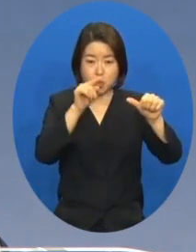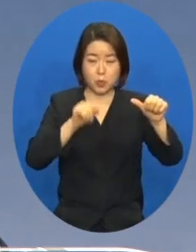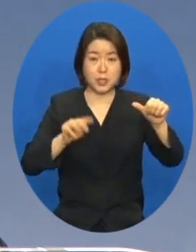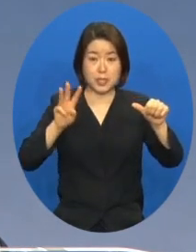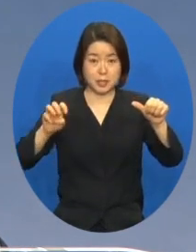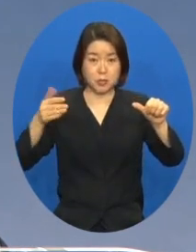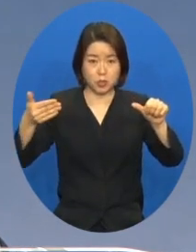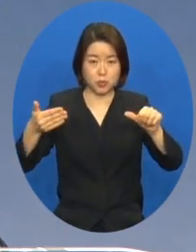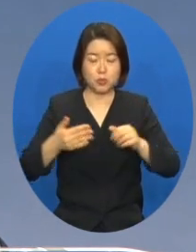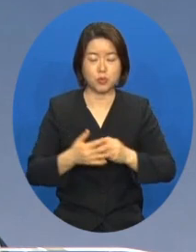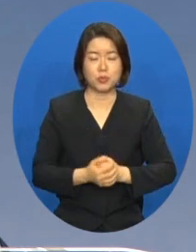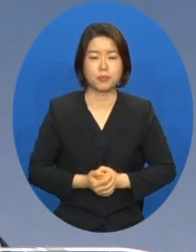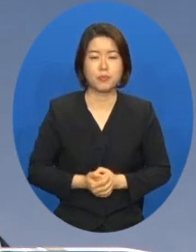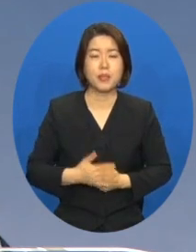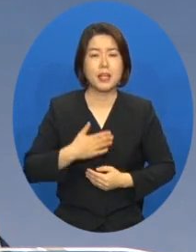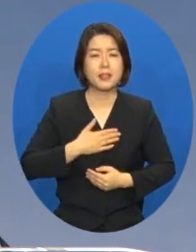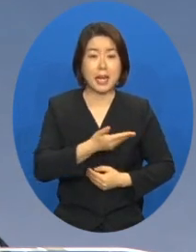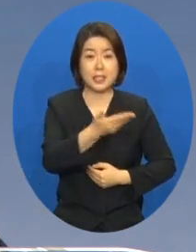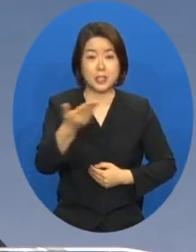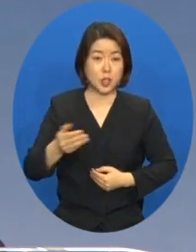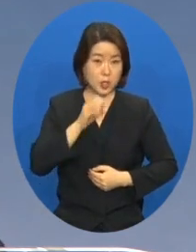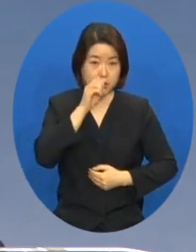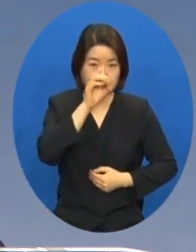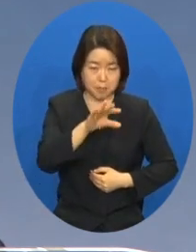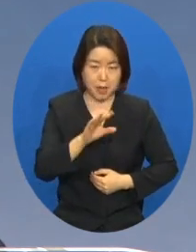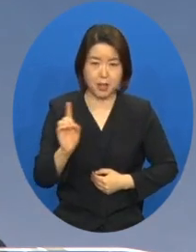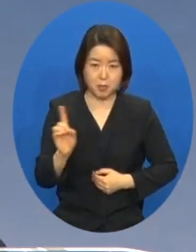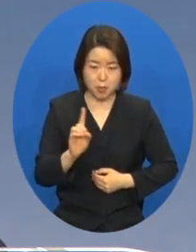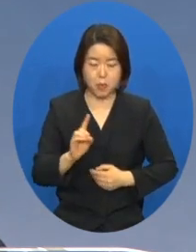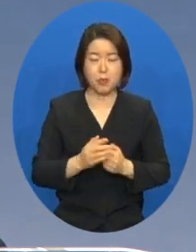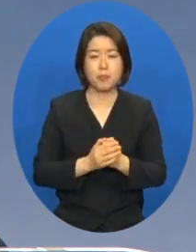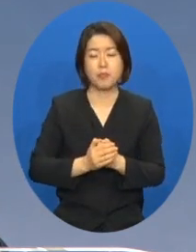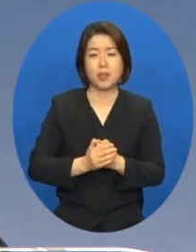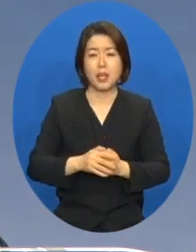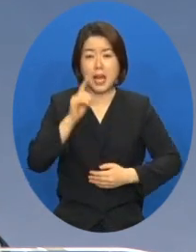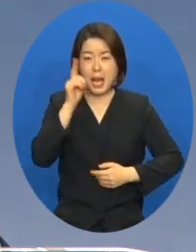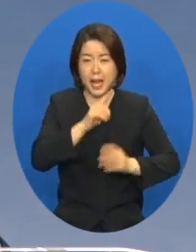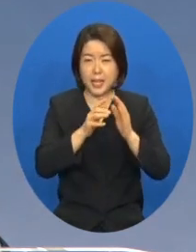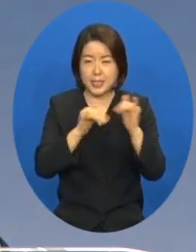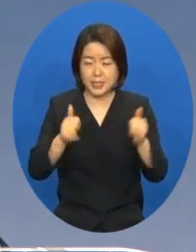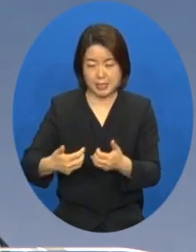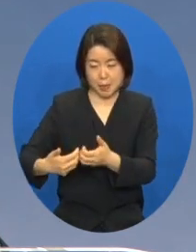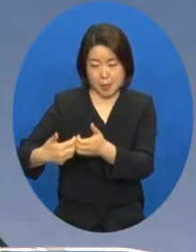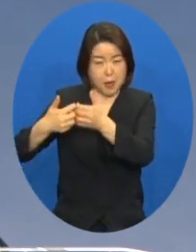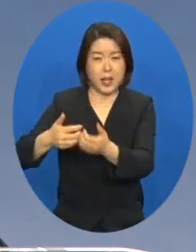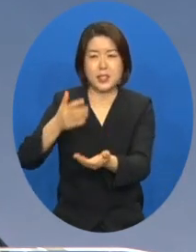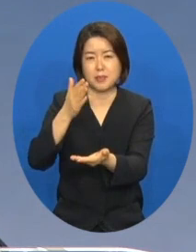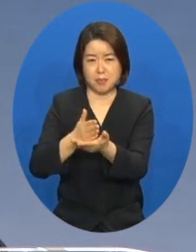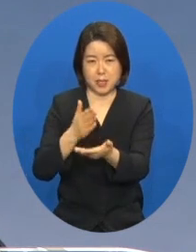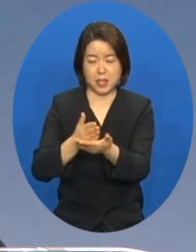39절부터 말씀입니다. 나는 너에게 이르노니 악한 자를 대적하지